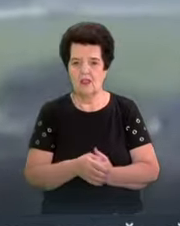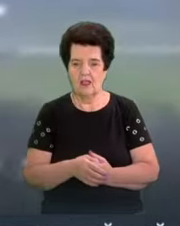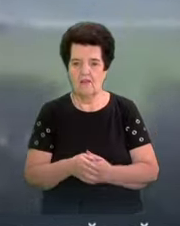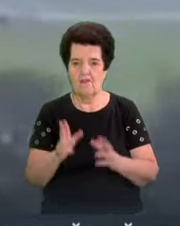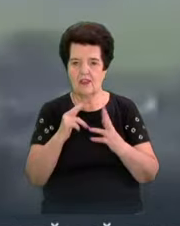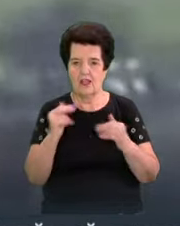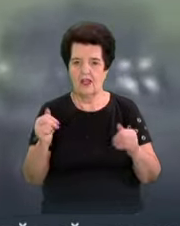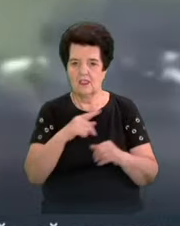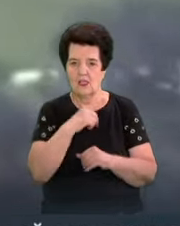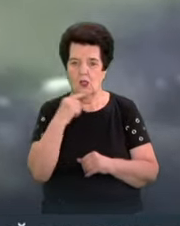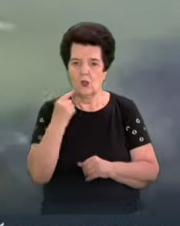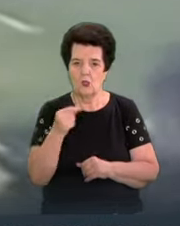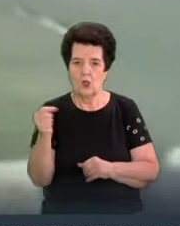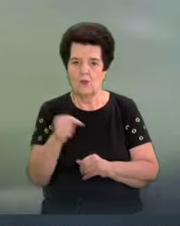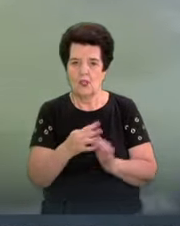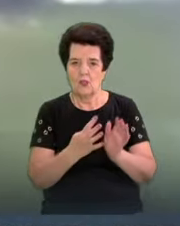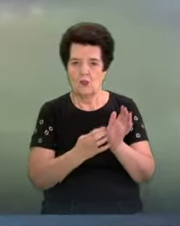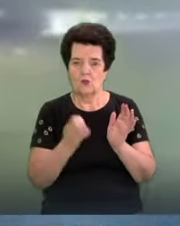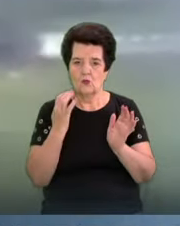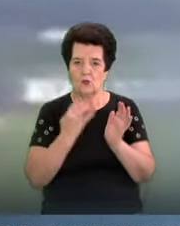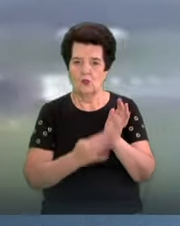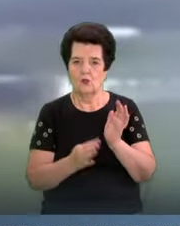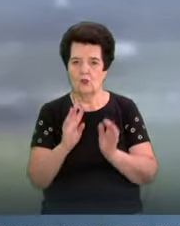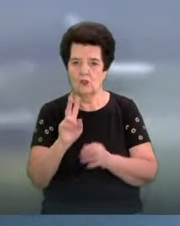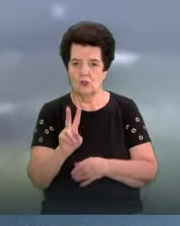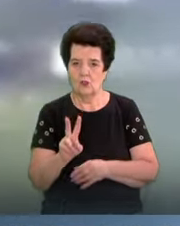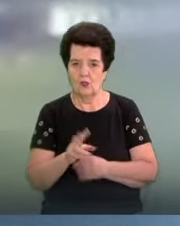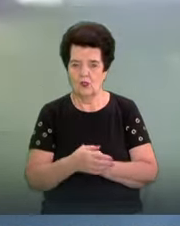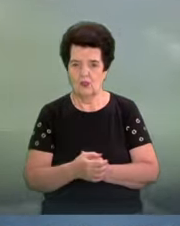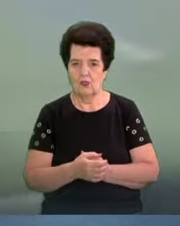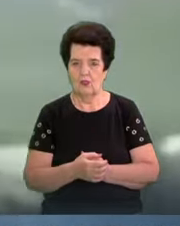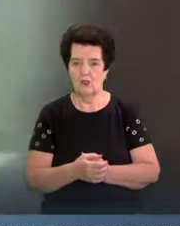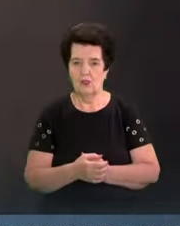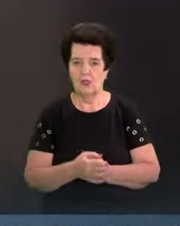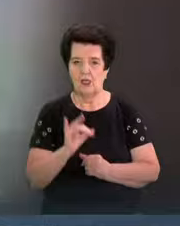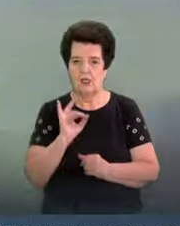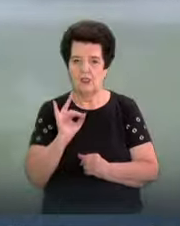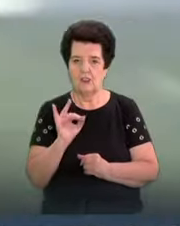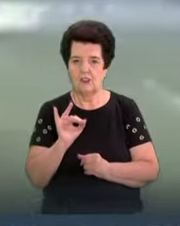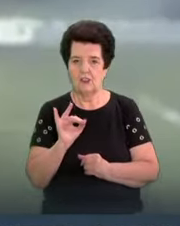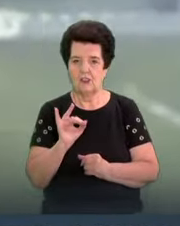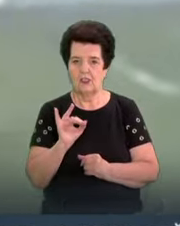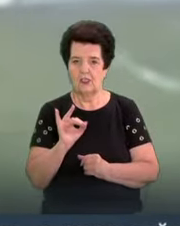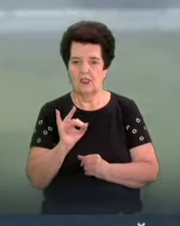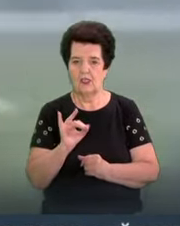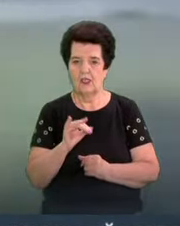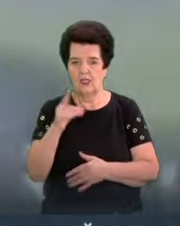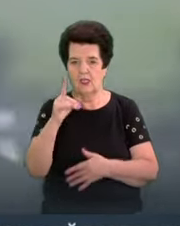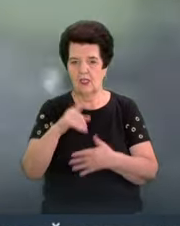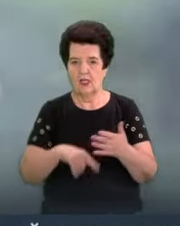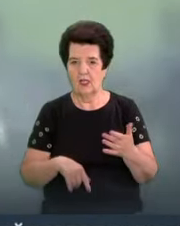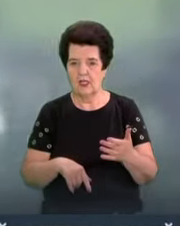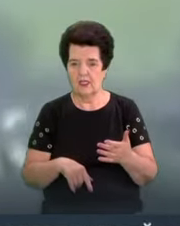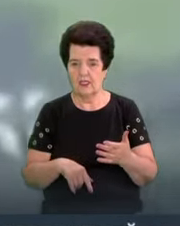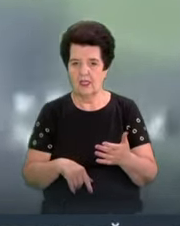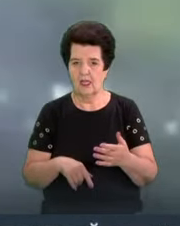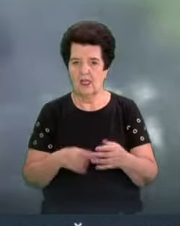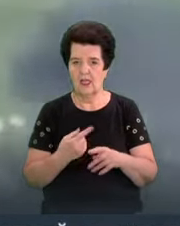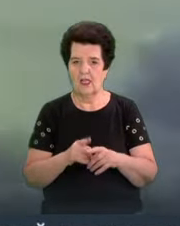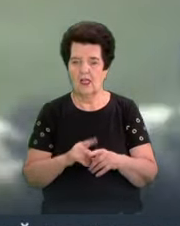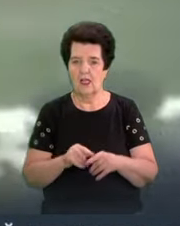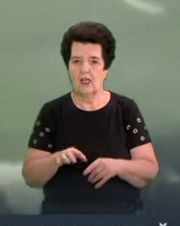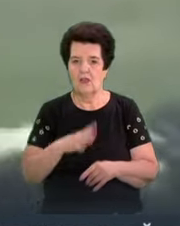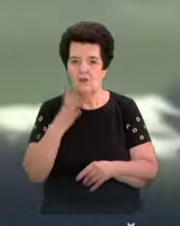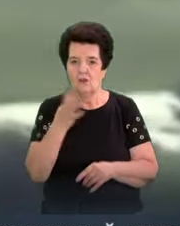Federația Rusă în 1992 și asumarea întregii răspunderi de a da